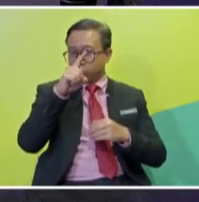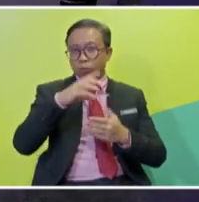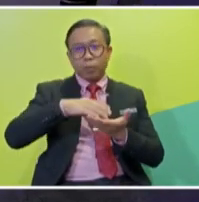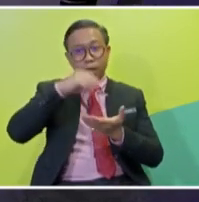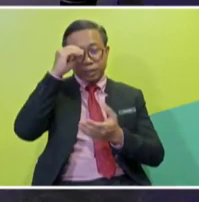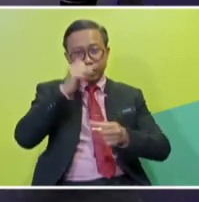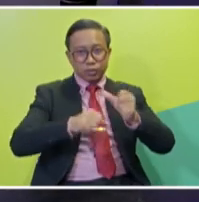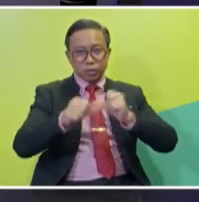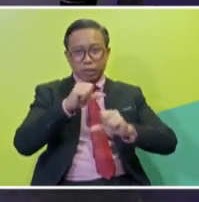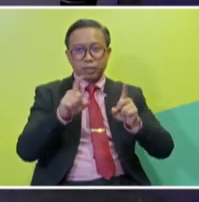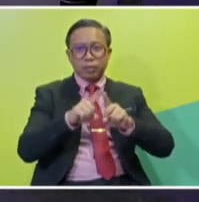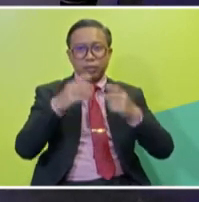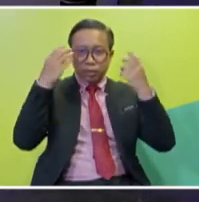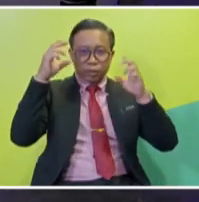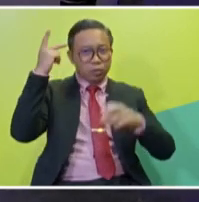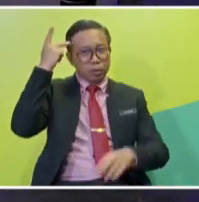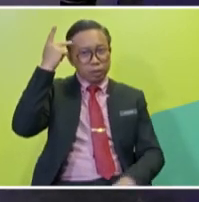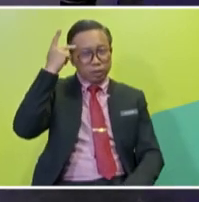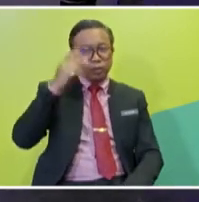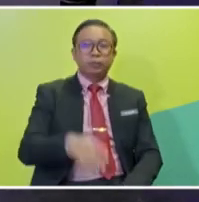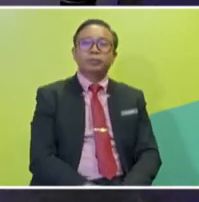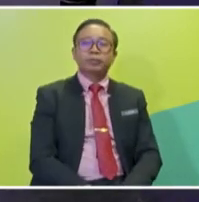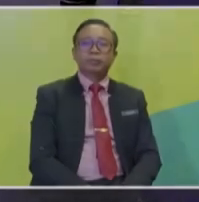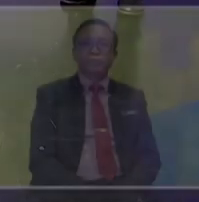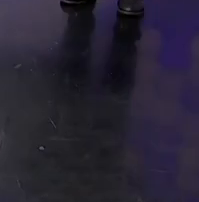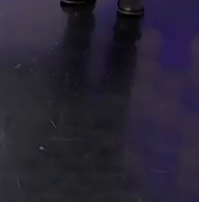pelajaran sains bersama channel kali ini